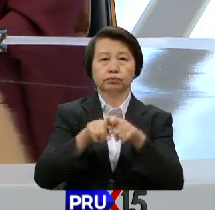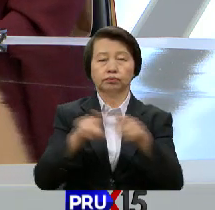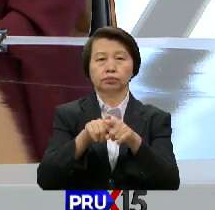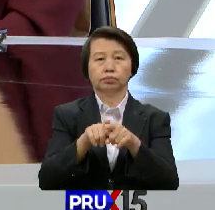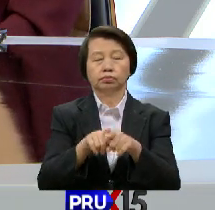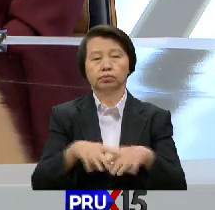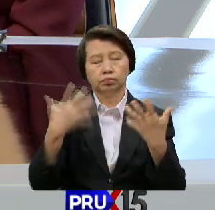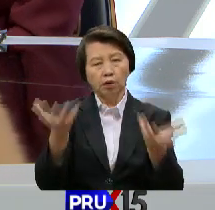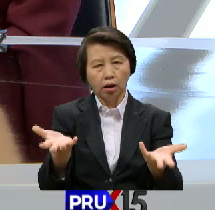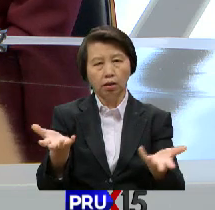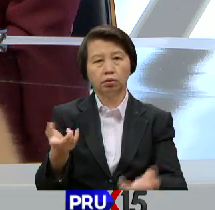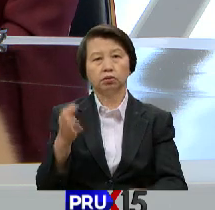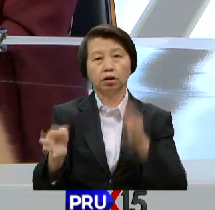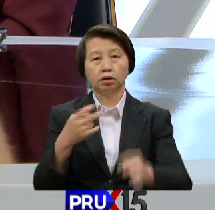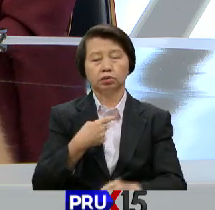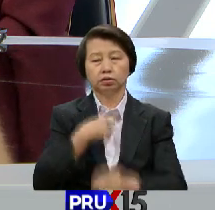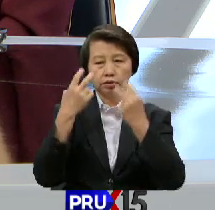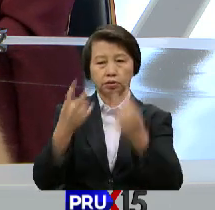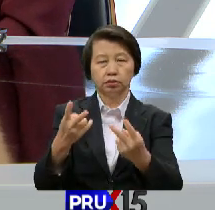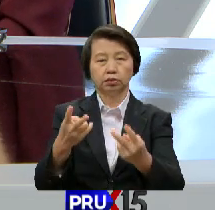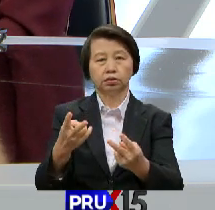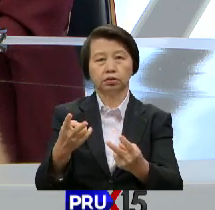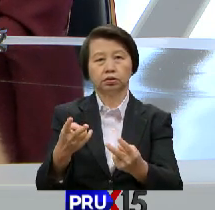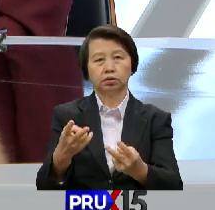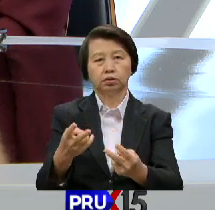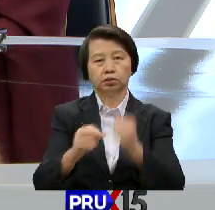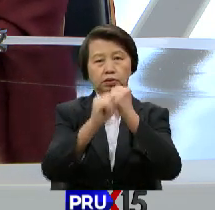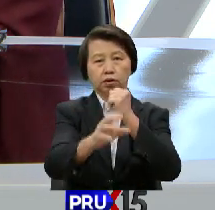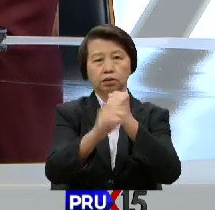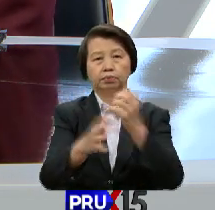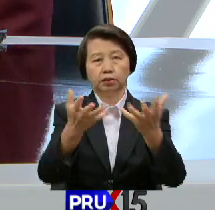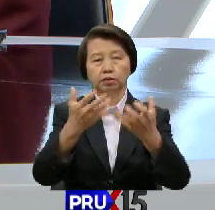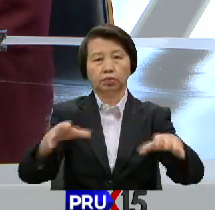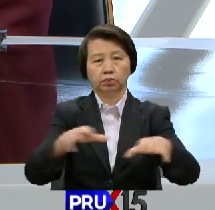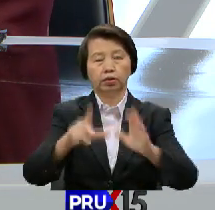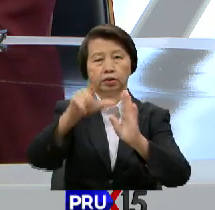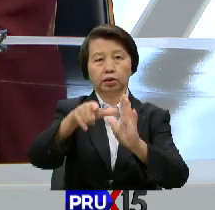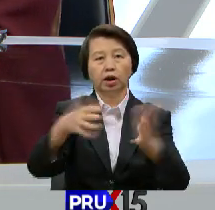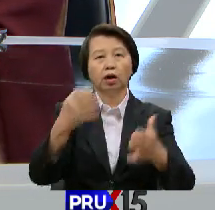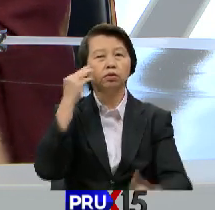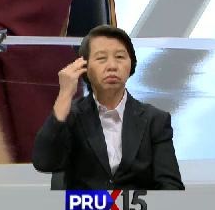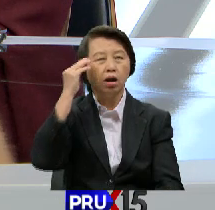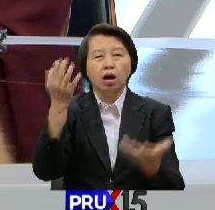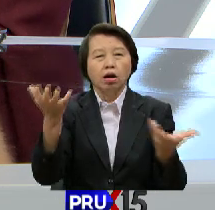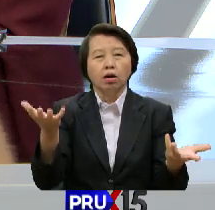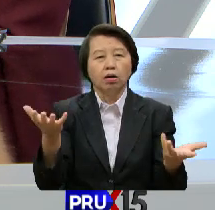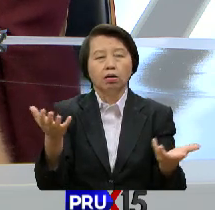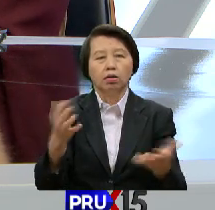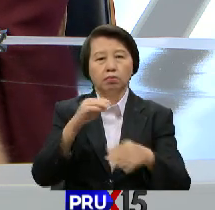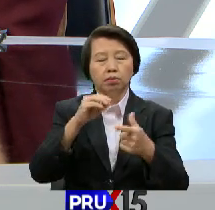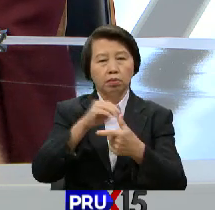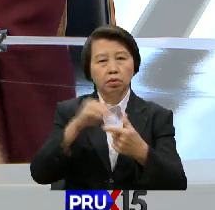Bagaimana kalau kita melihat juga dari segi aspek kempin yang hendak dijalankan nanti kematangan itu padanya